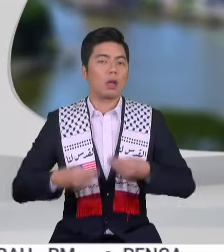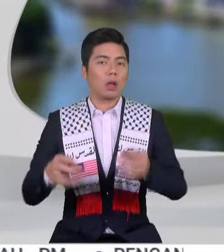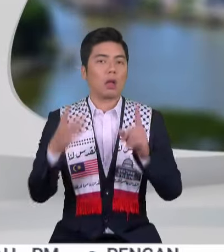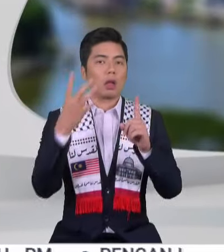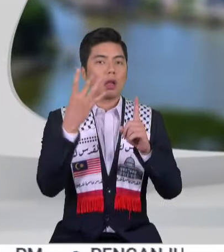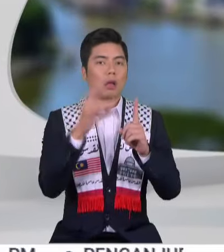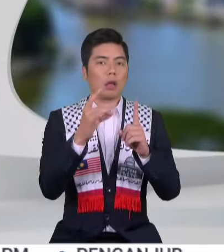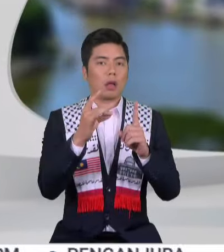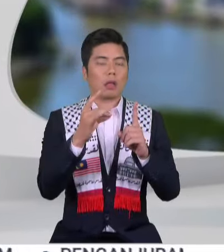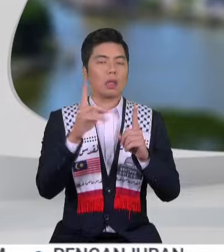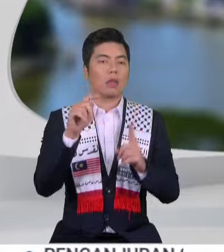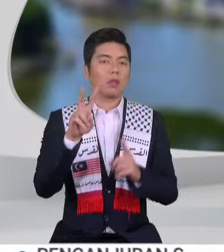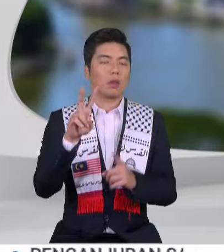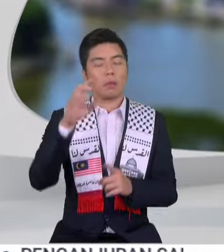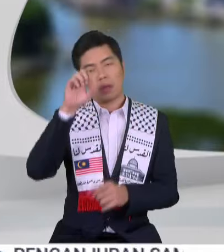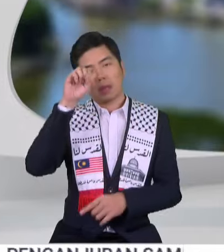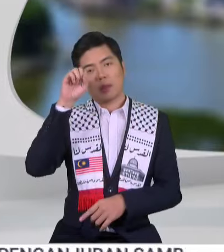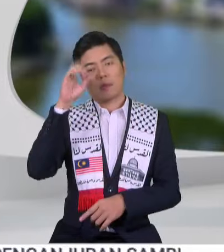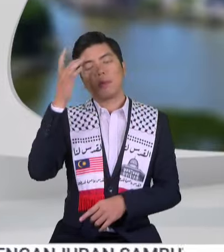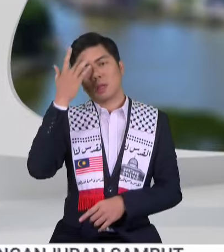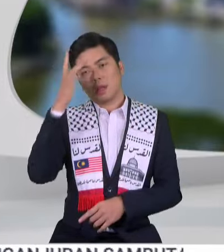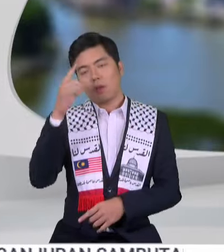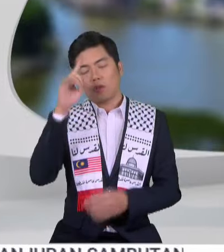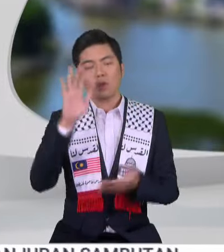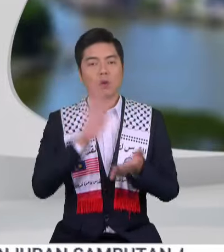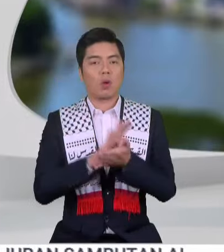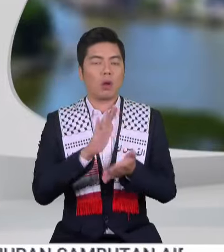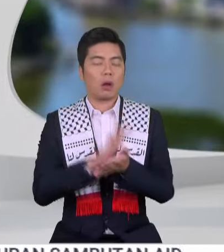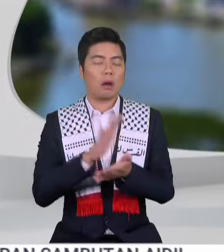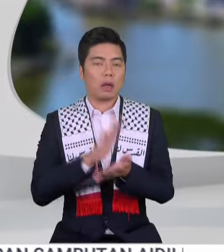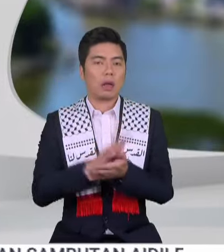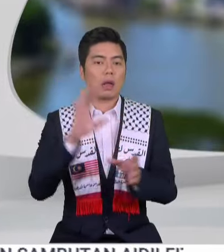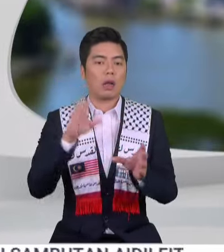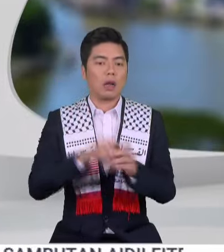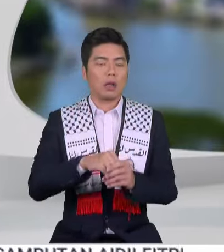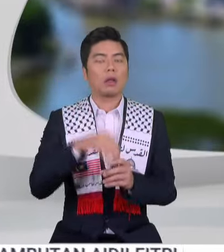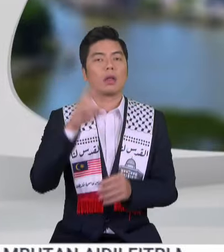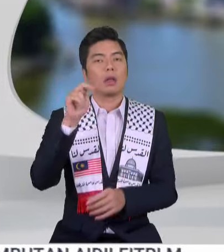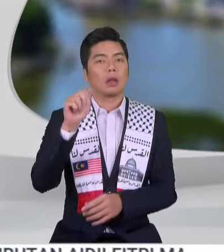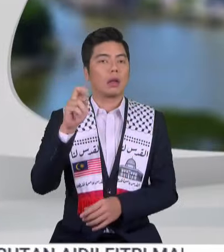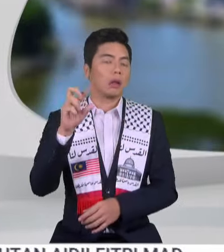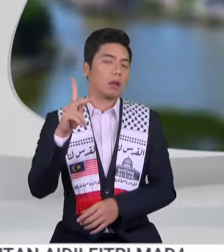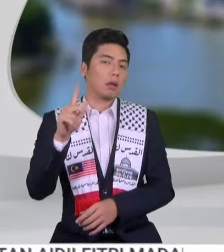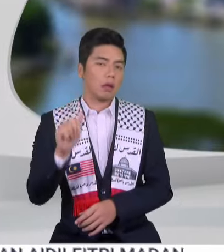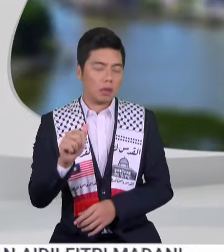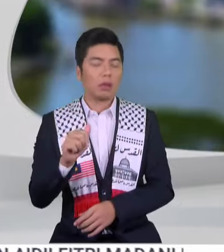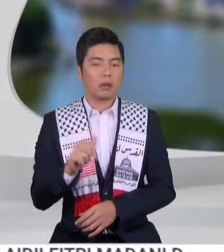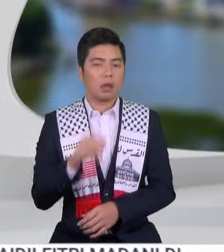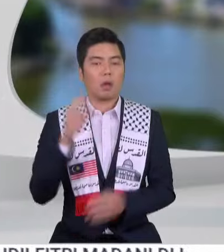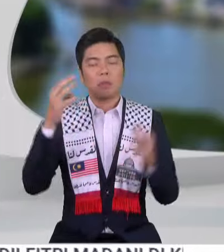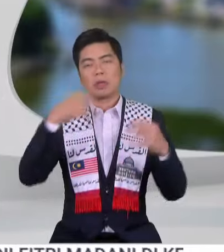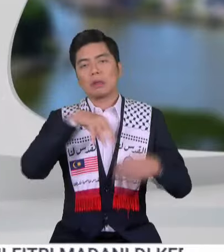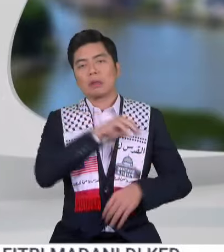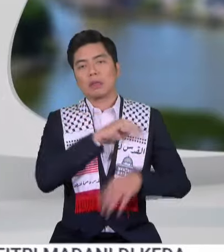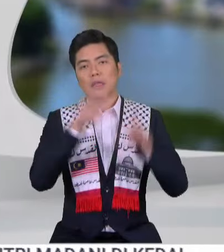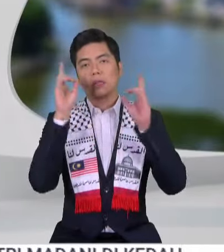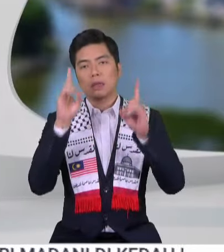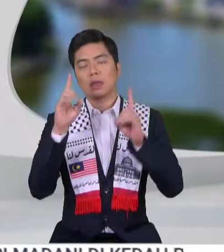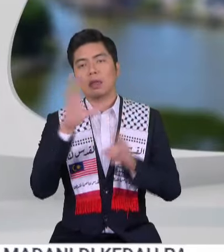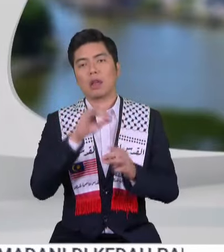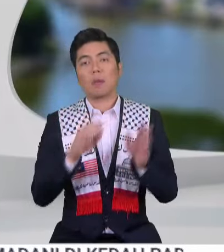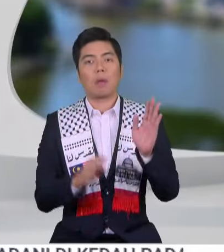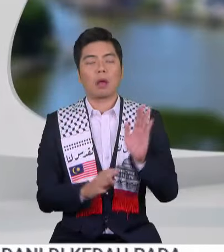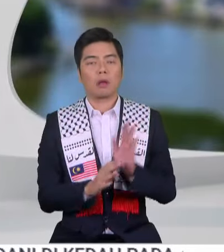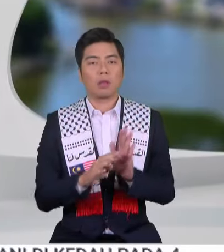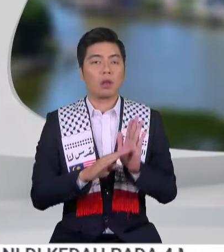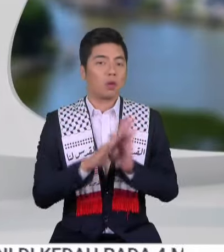18 buah TV pintar kepada 9 buah sekolah rendah di kawasan Dun Angka tahun ini. Menurut Timbalan Menteri Pendidikan, Inovasi dan Pembangunan